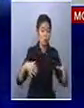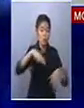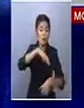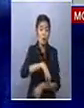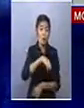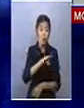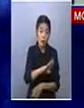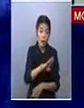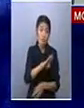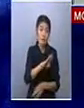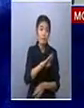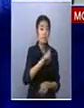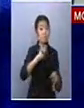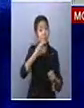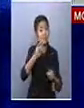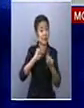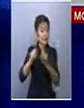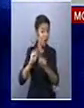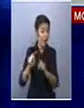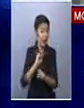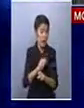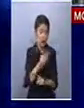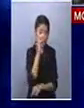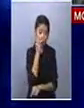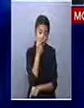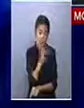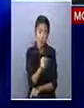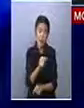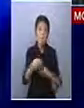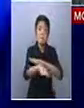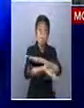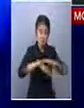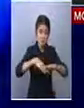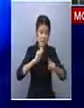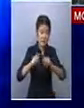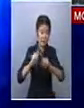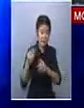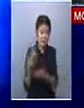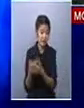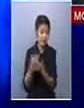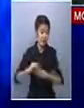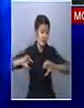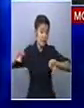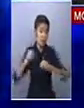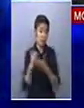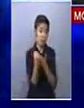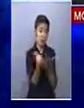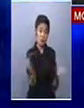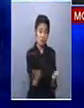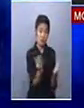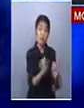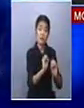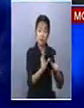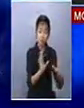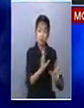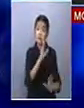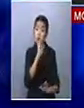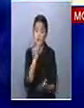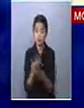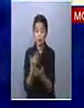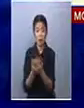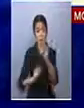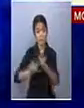พวก e-commerce e-advertisement ตรงนี้เนี่ยเราเห็นมีพื้นฐานซัพพอร์ตจากการลงทุนภาครัฐเนี่ยค่อนข้างชัดเจนเพราะฉะนั้นหุ้นถ้าเกิดอ่อนตัวลงมา